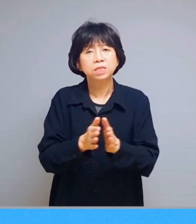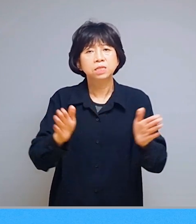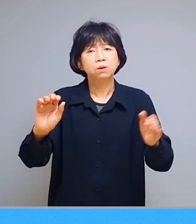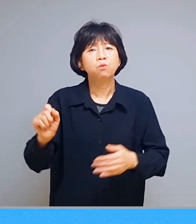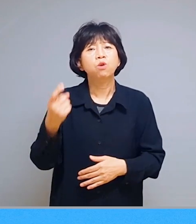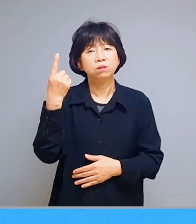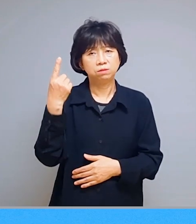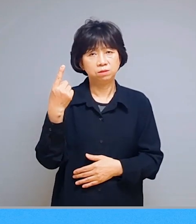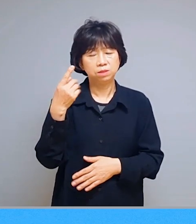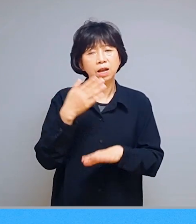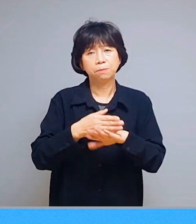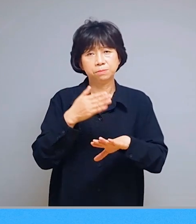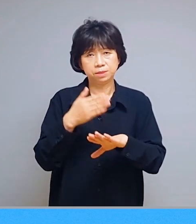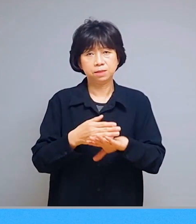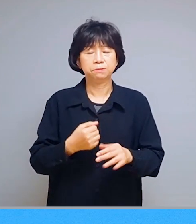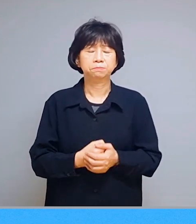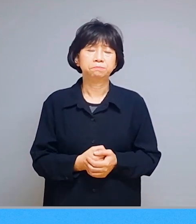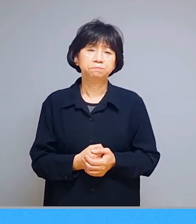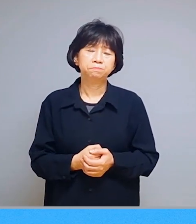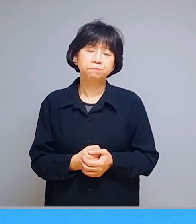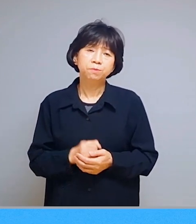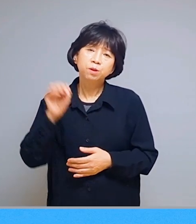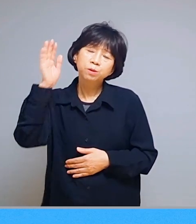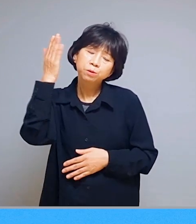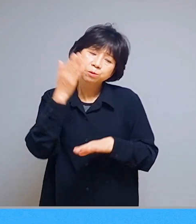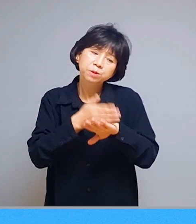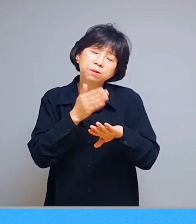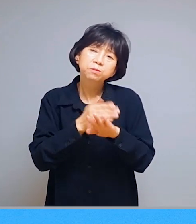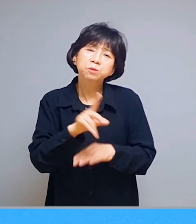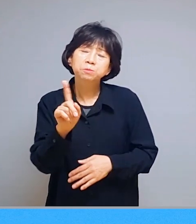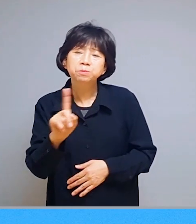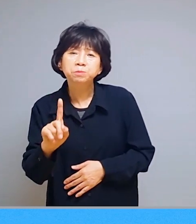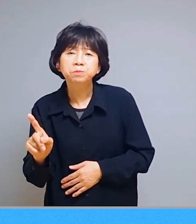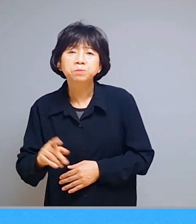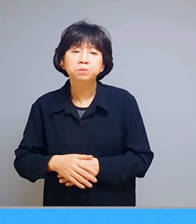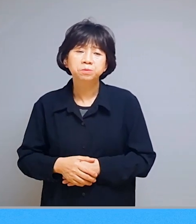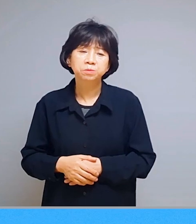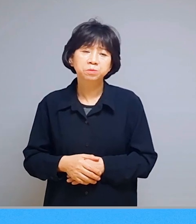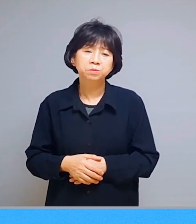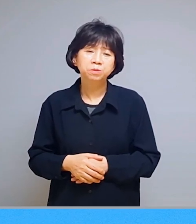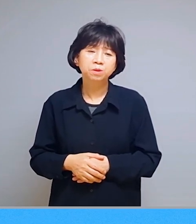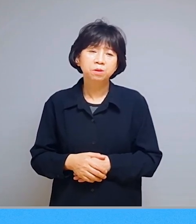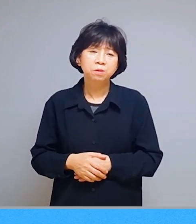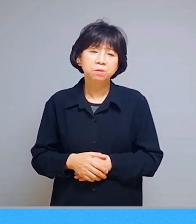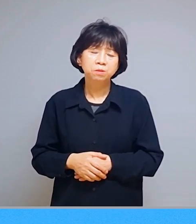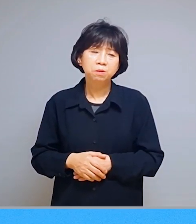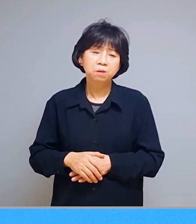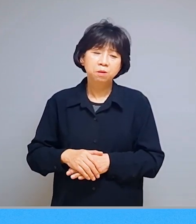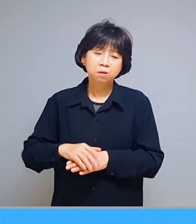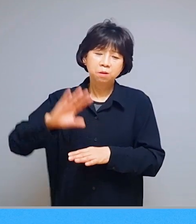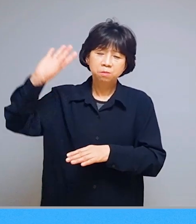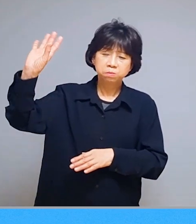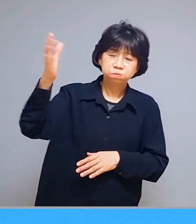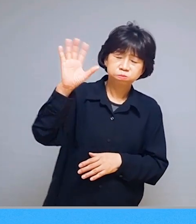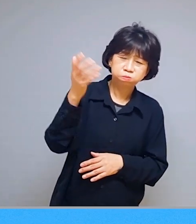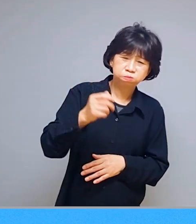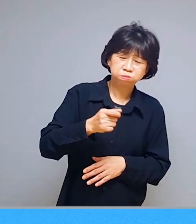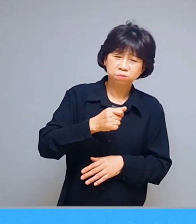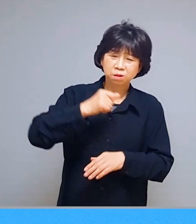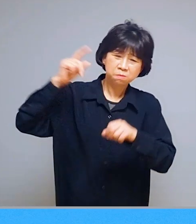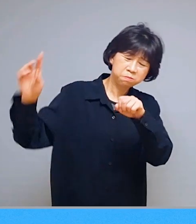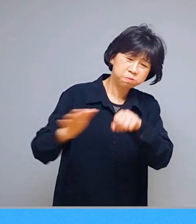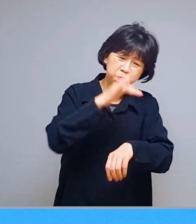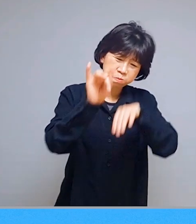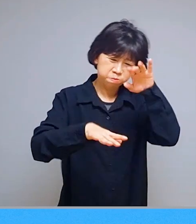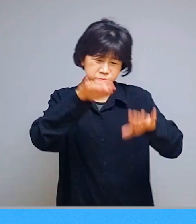시작점입니다. 어떠세요? 요즘 어떤 일에 감사를 표현하십니까? 폭풍이 다 지나고 난 이후에